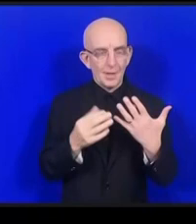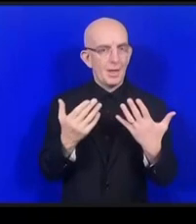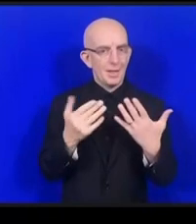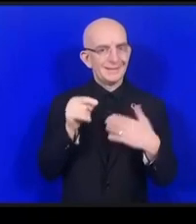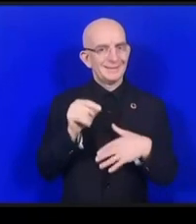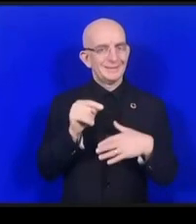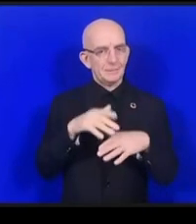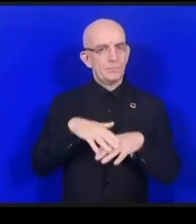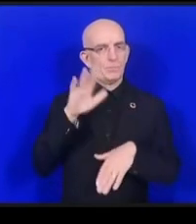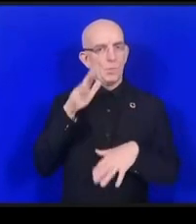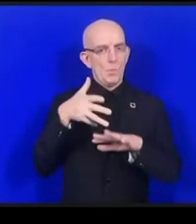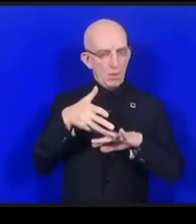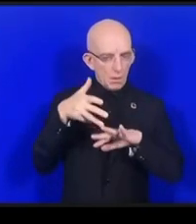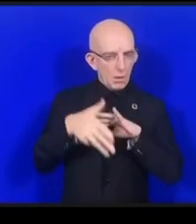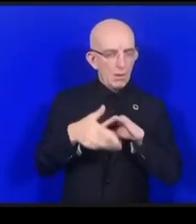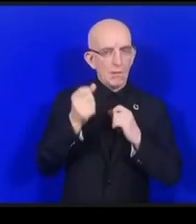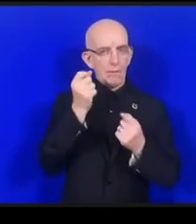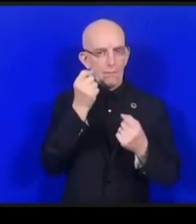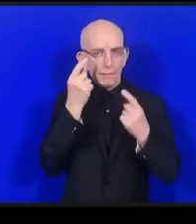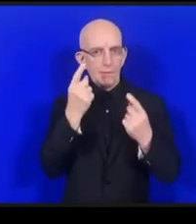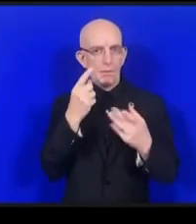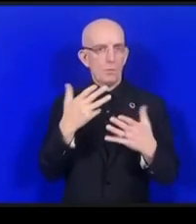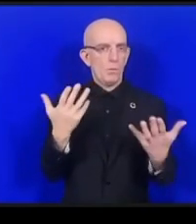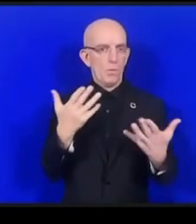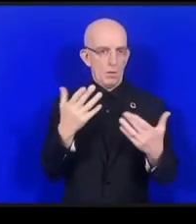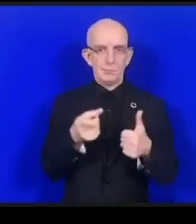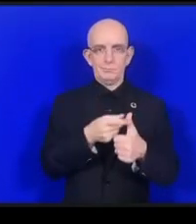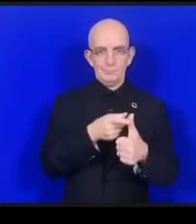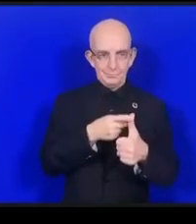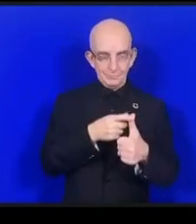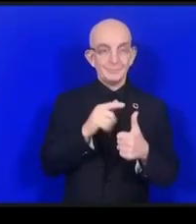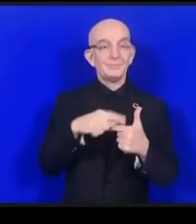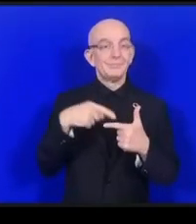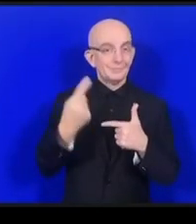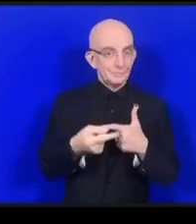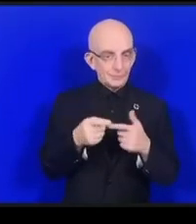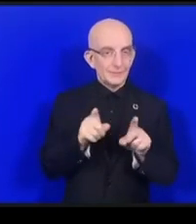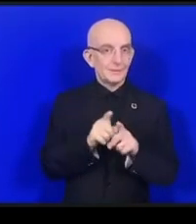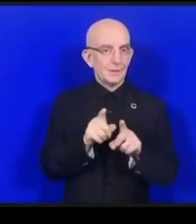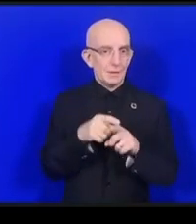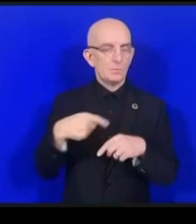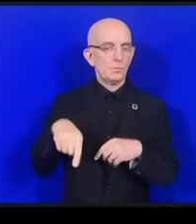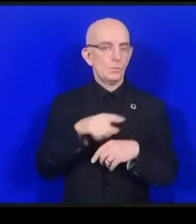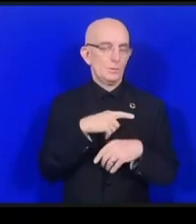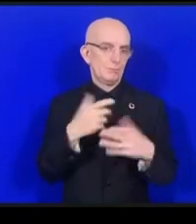понимать происходящее Кроме того Мы